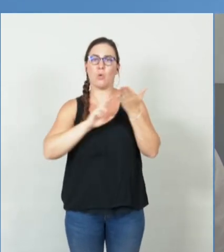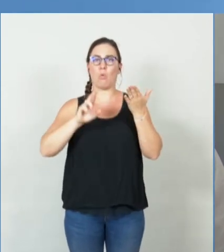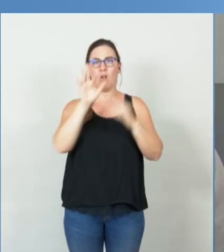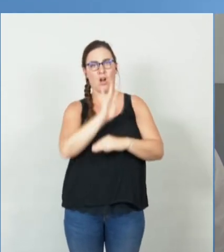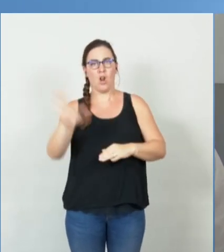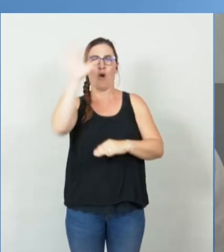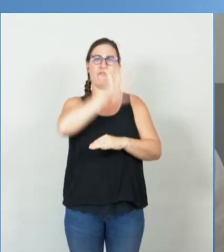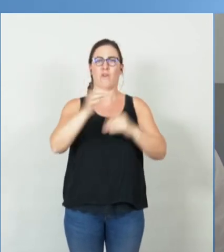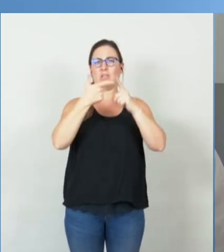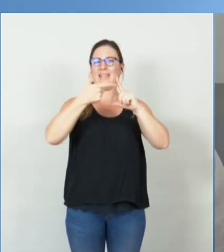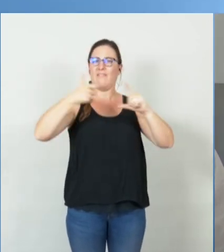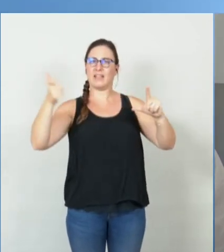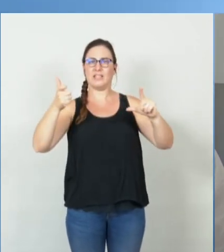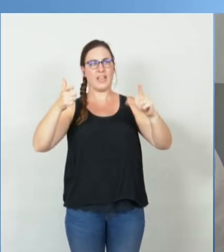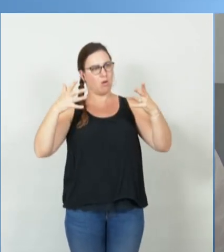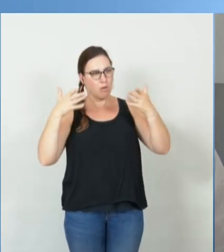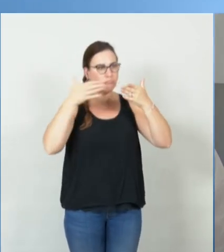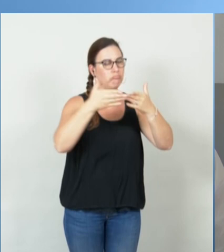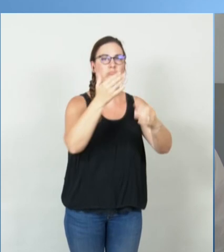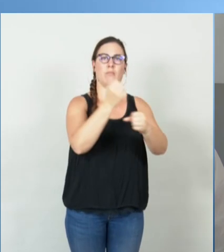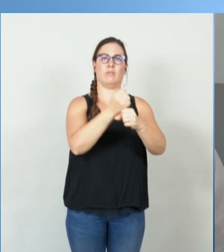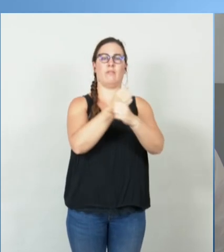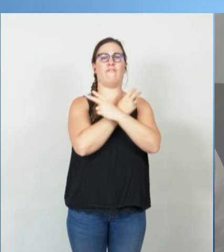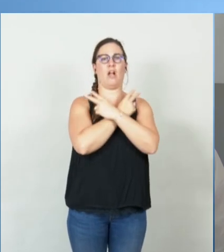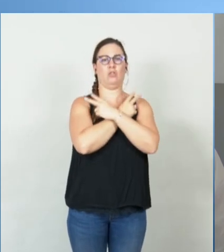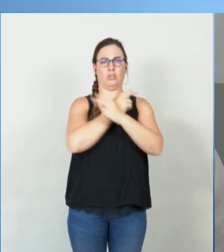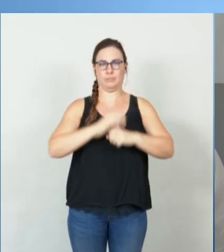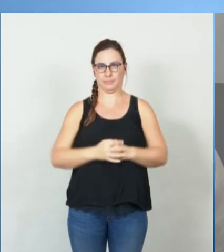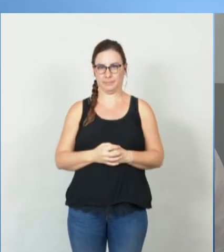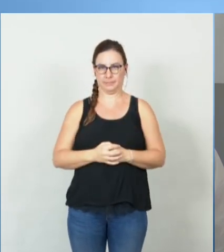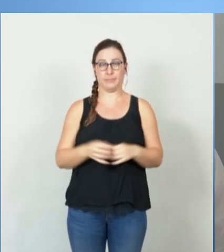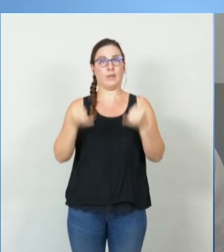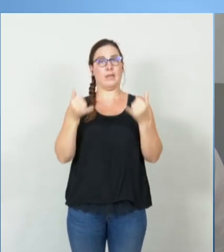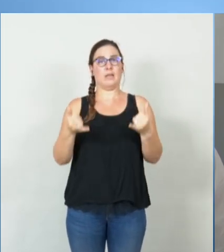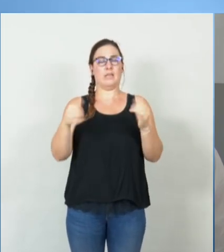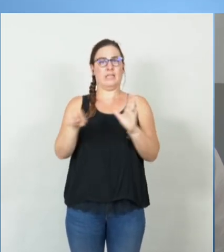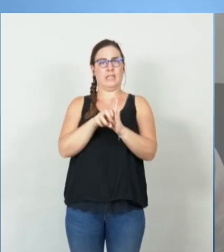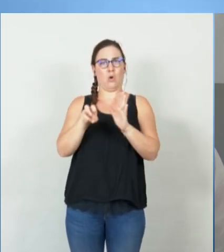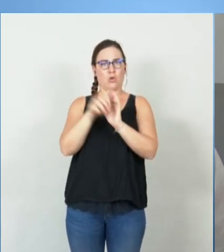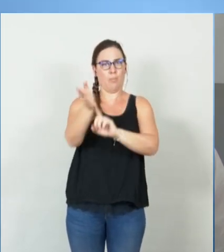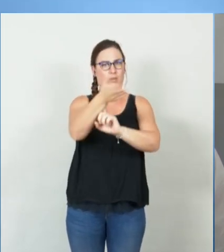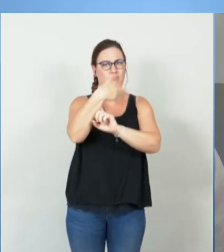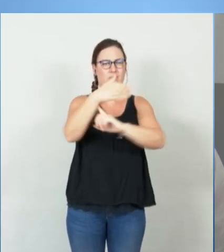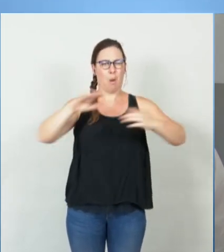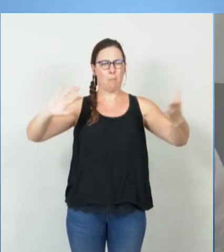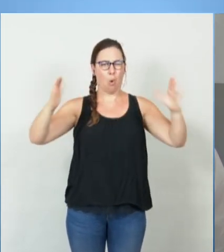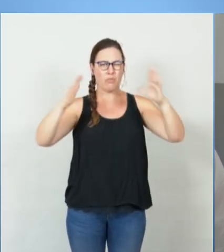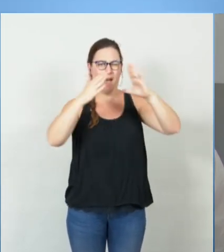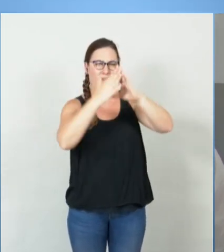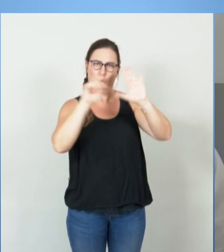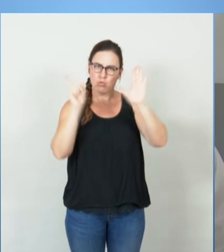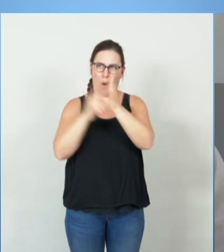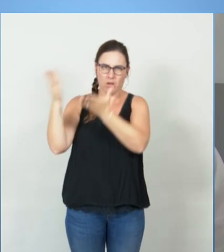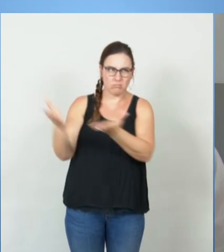France dans sa diversité ici à Grenoble nous favorisons le droit à la montagne nos animations